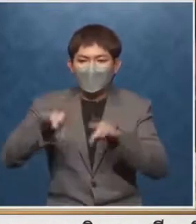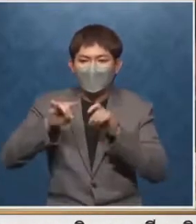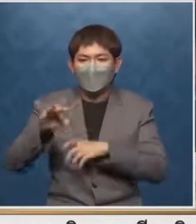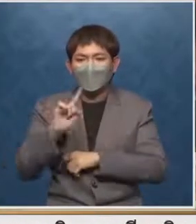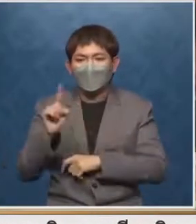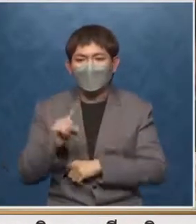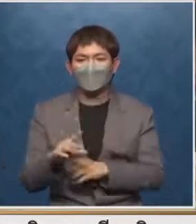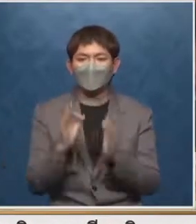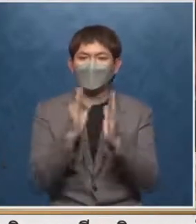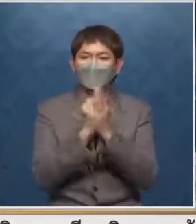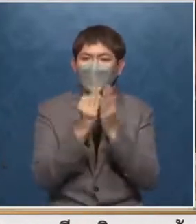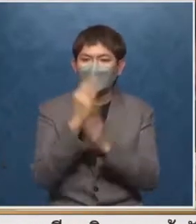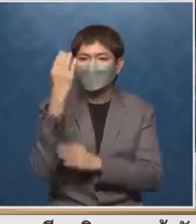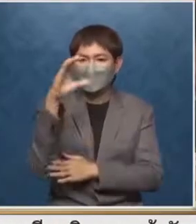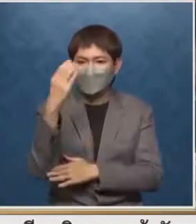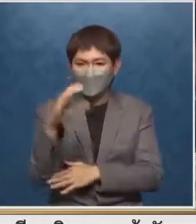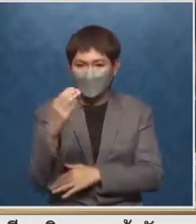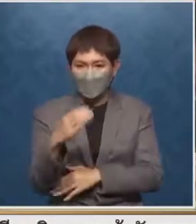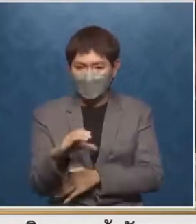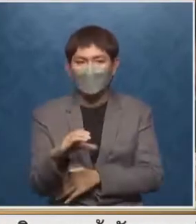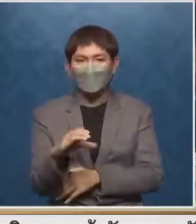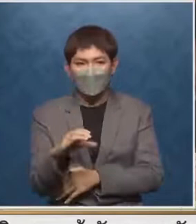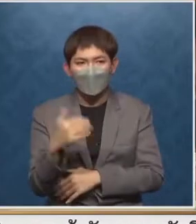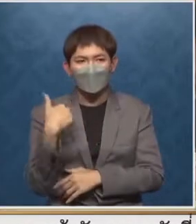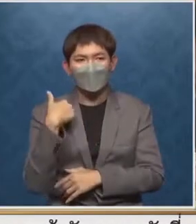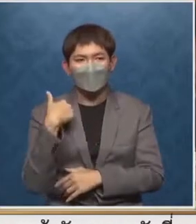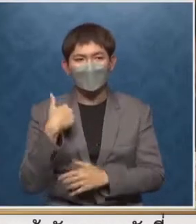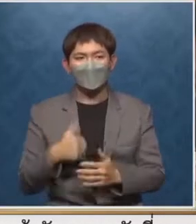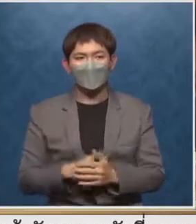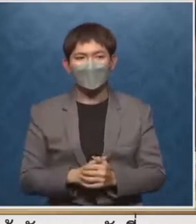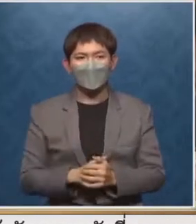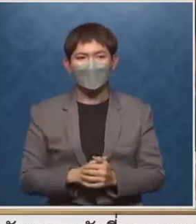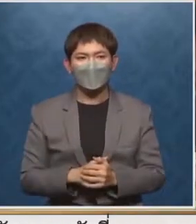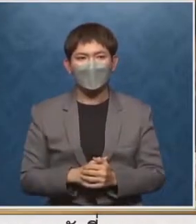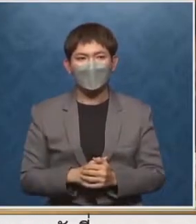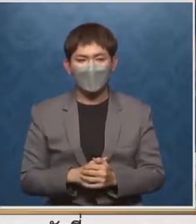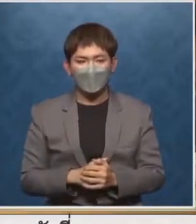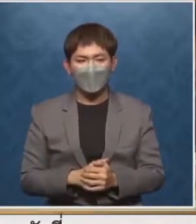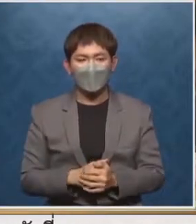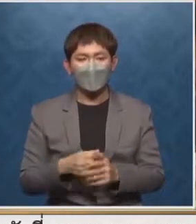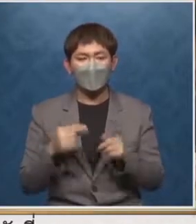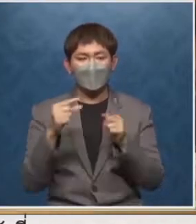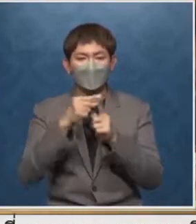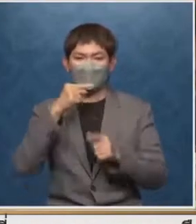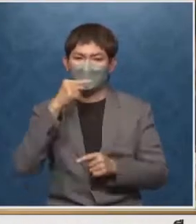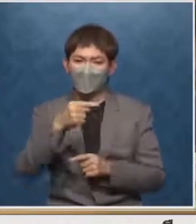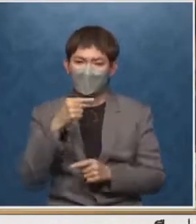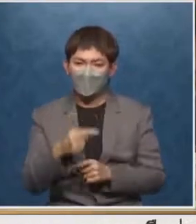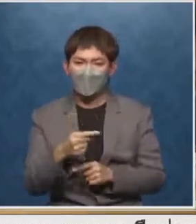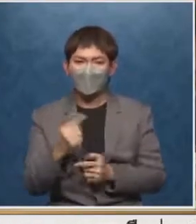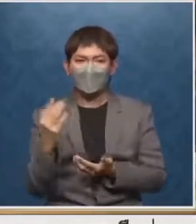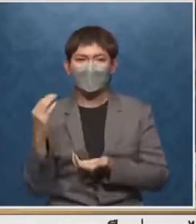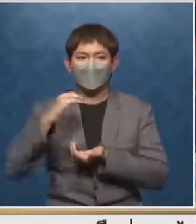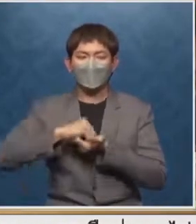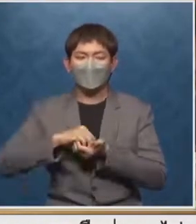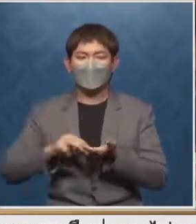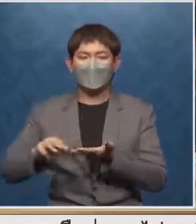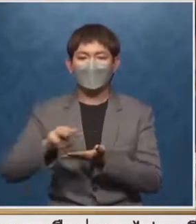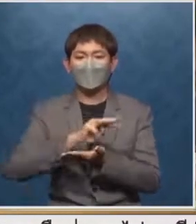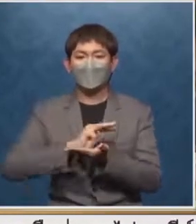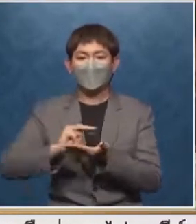น์หรือที่เรียกว่าไซเบอร์บูลลี่อิ้งนะครับเรื่องของเฮทสปีดเนี่ยเราจับมือกับมหาวิทย